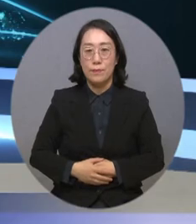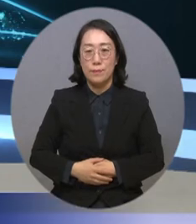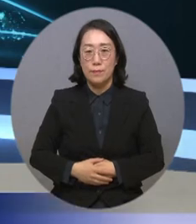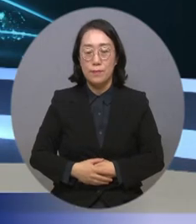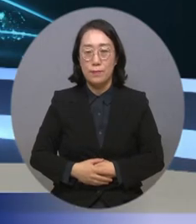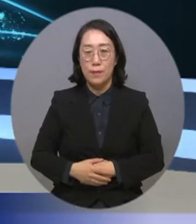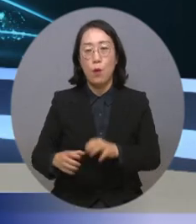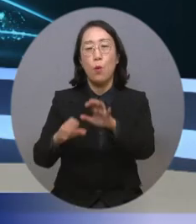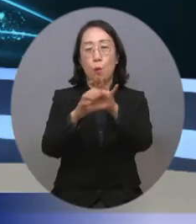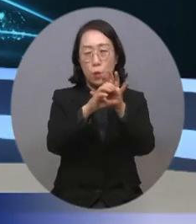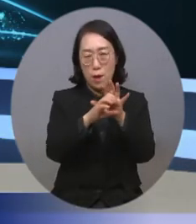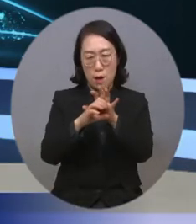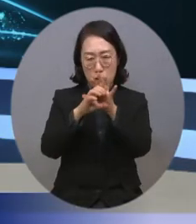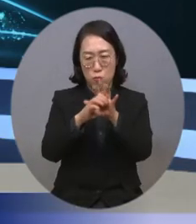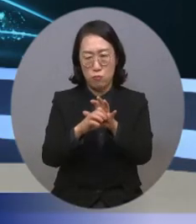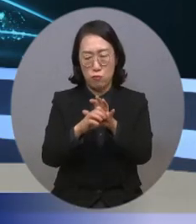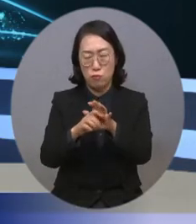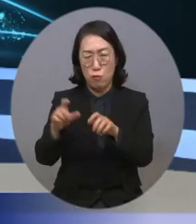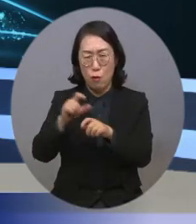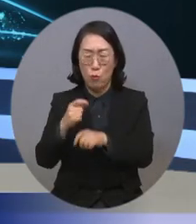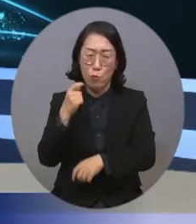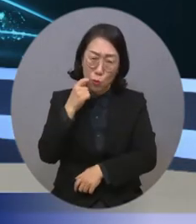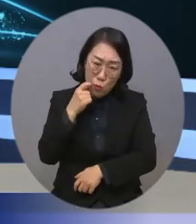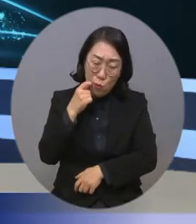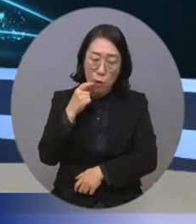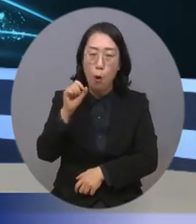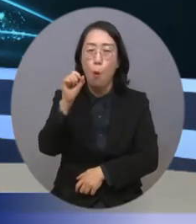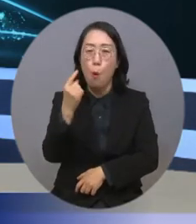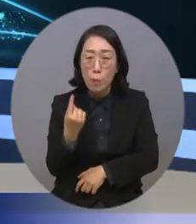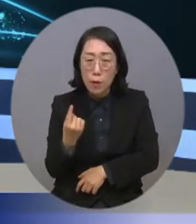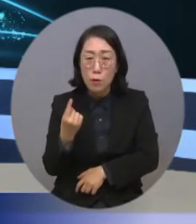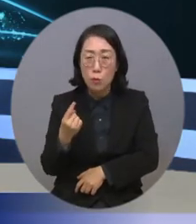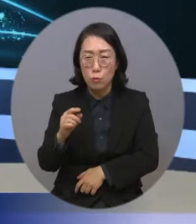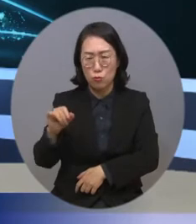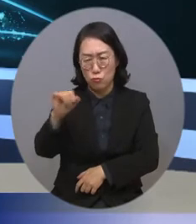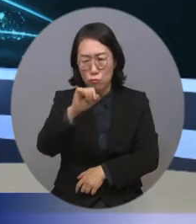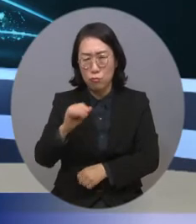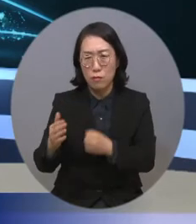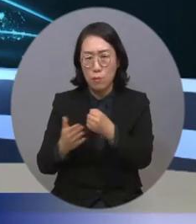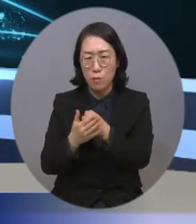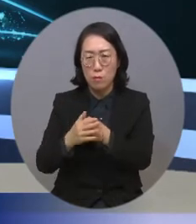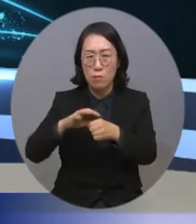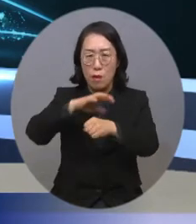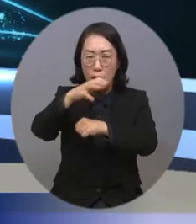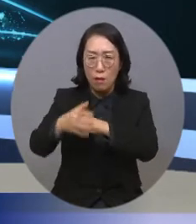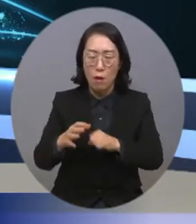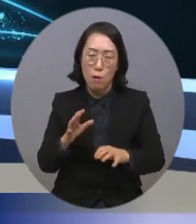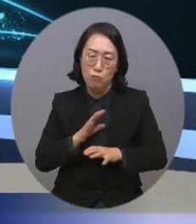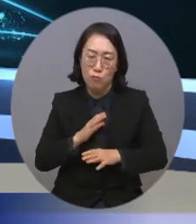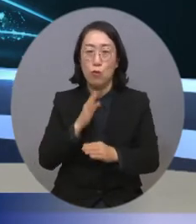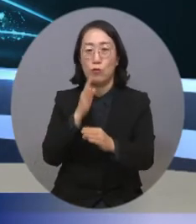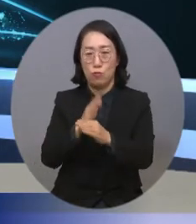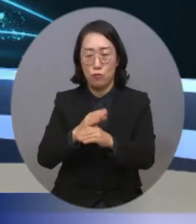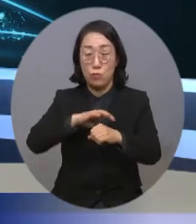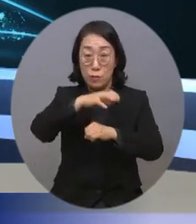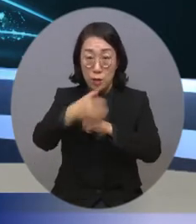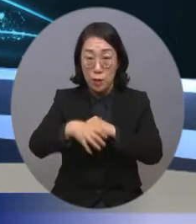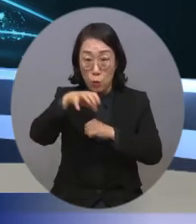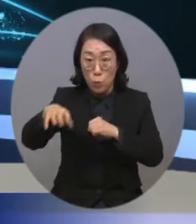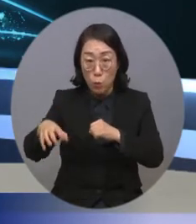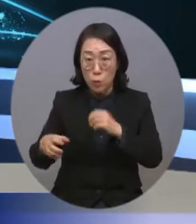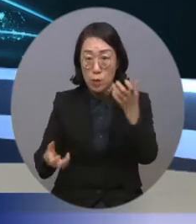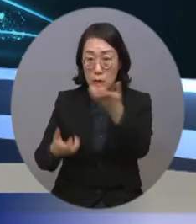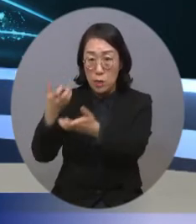코론 알고 의 새로운 변이 5 미크론 으로 전 세계 가다 10 이상입니다 빠른 점퍼 속도의 세계 각국이 다시